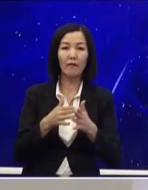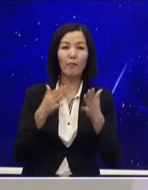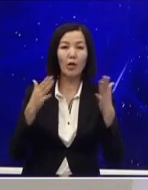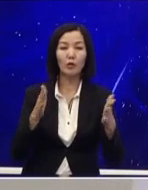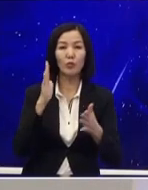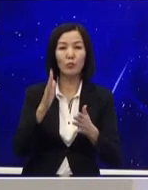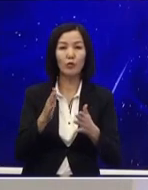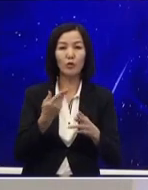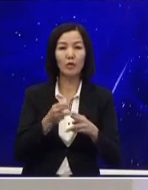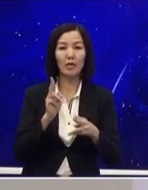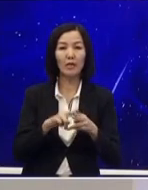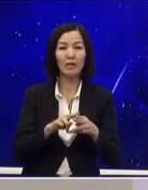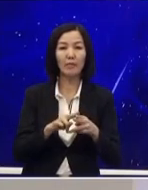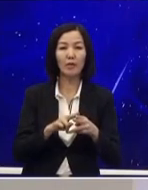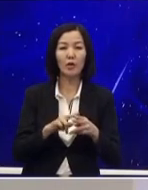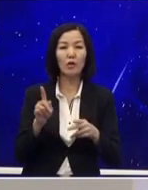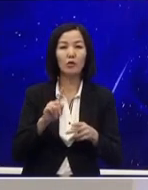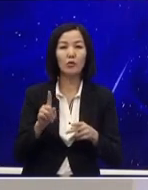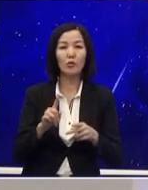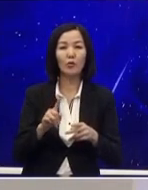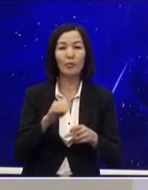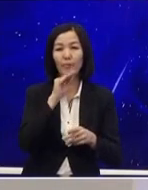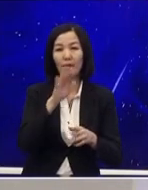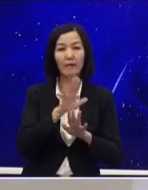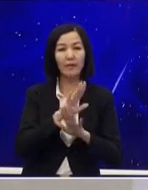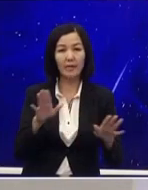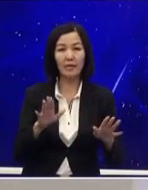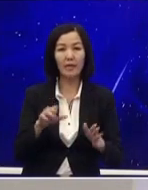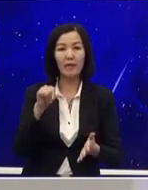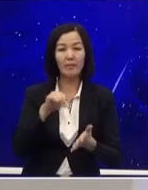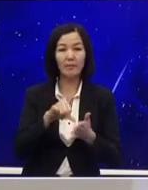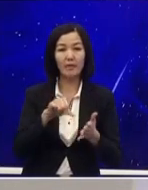большое будущее. И это при том, что они не являются профессионалами.